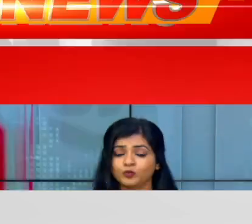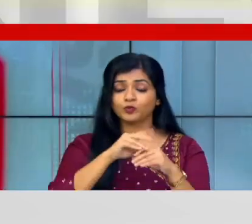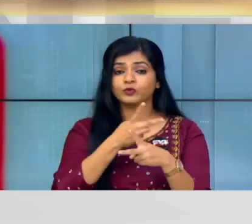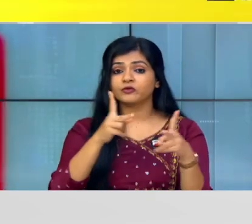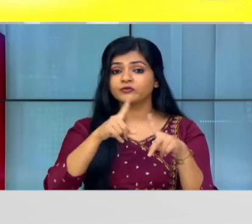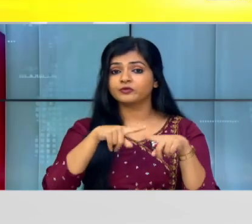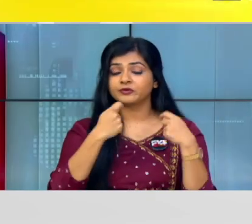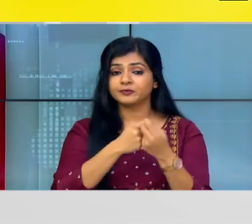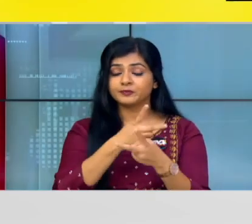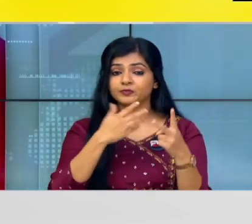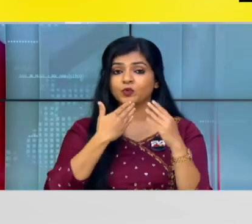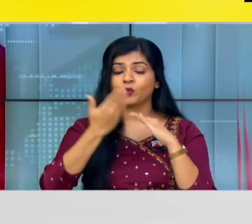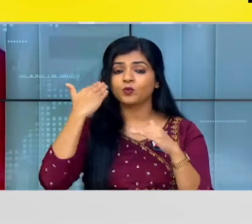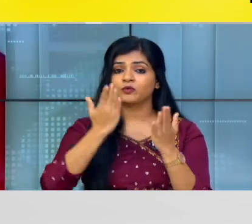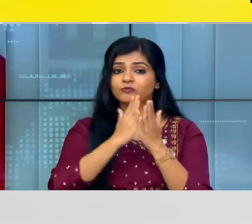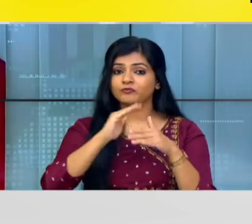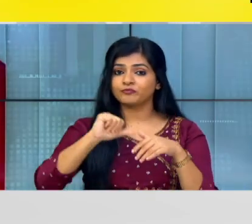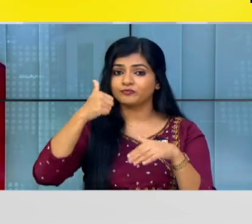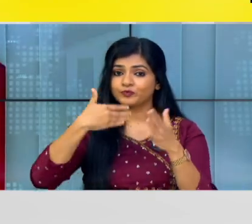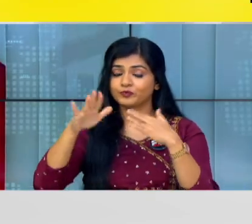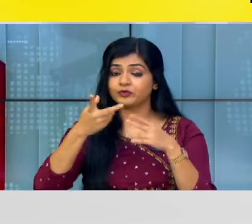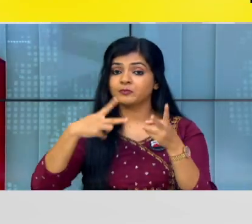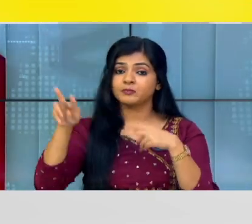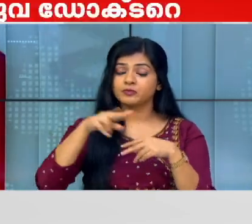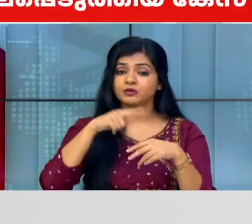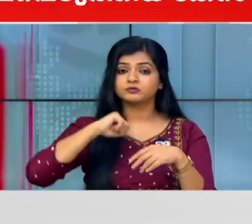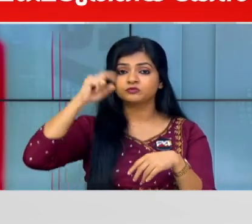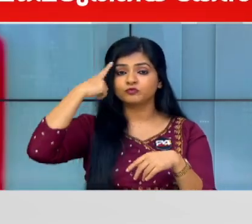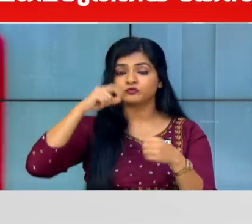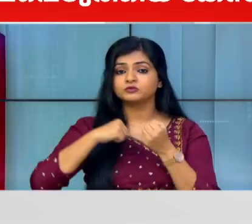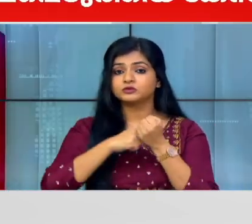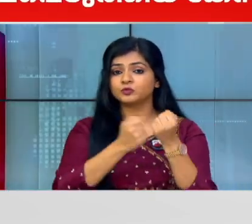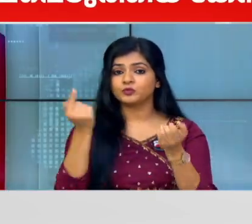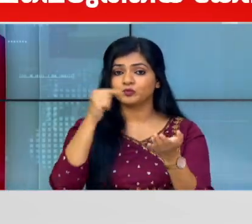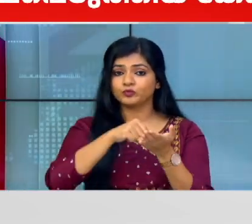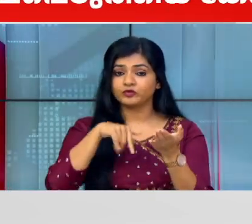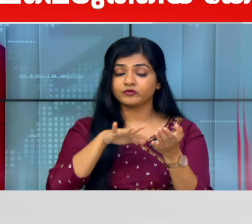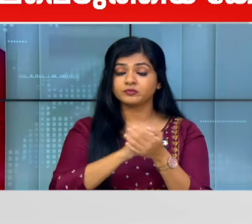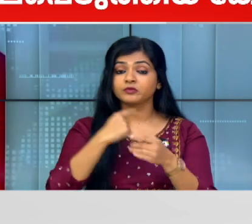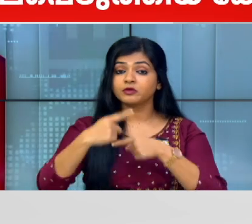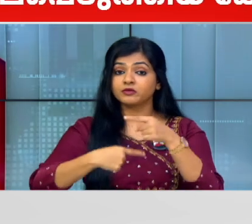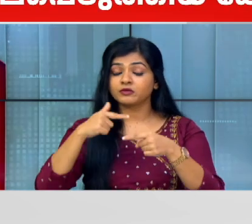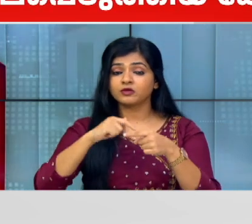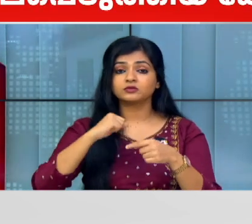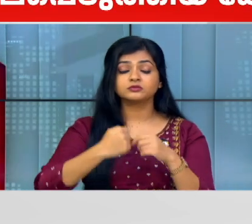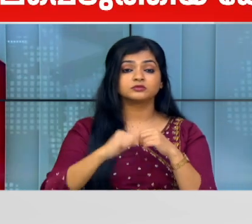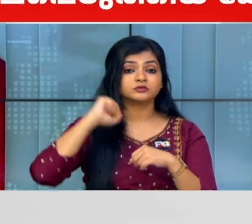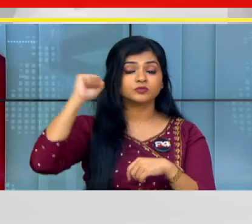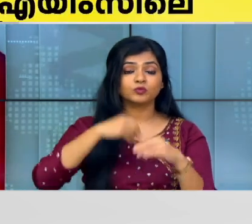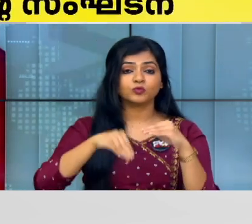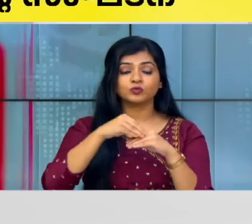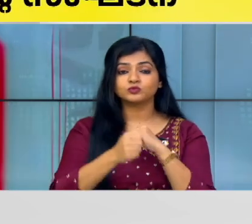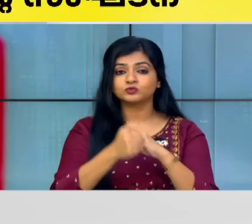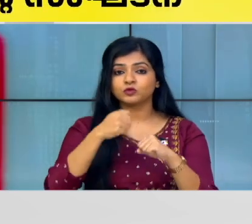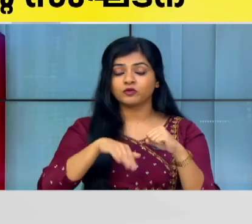മുൻ പൂർവ്വ വിദ്യാർത്ഥികൾ അടക്കമുള്ളവർ ഇവിടേക്ക് എത്തിച്ചേരുന്നുണ്ട്. ഓരോ ദിവസവും ഈ സമരം ശക്തിപ്പെടുന്നുമുണ്ട്. കൊൽക്കത്തയിൽ ഇന്ന്